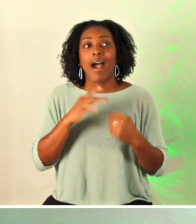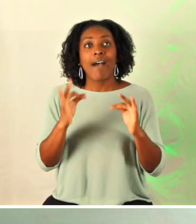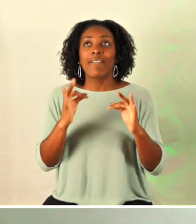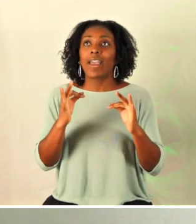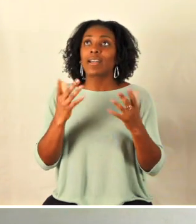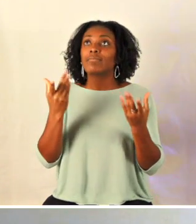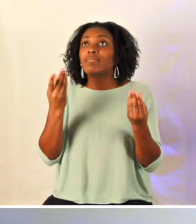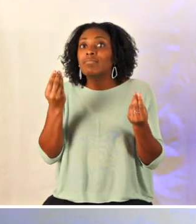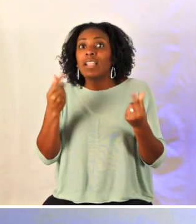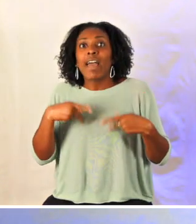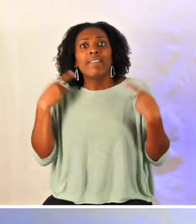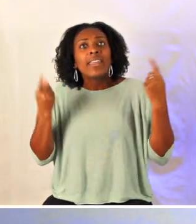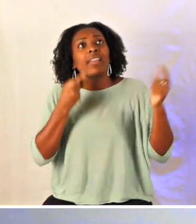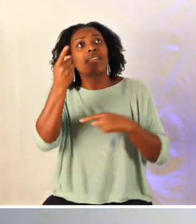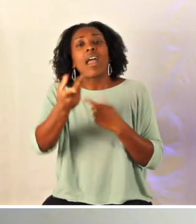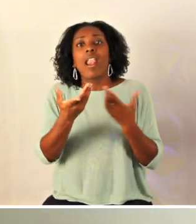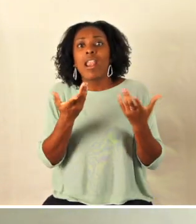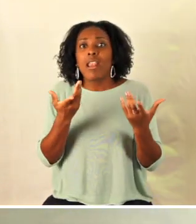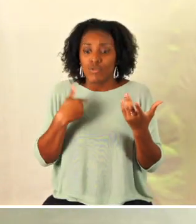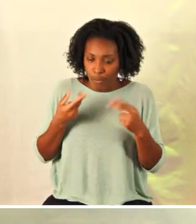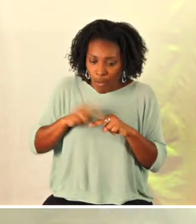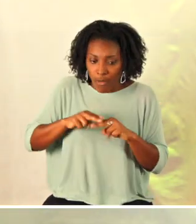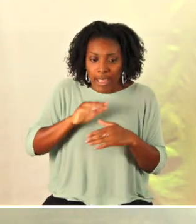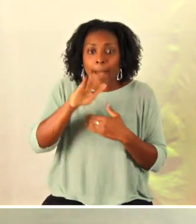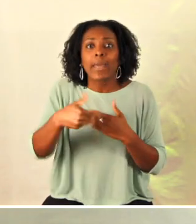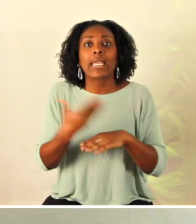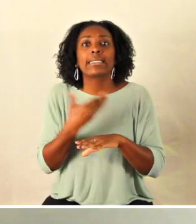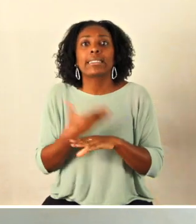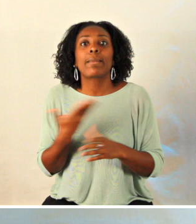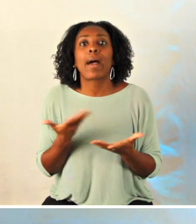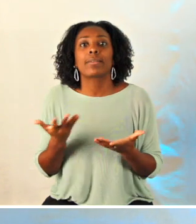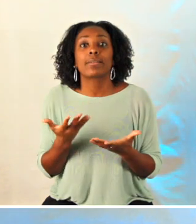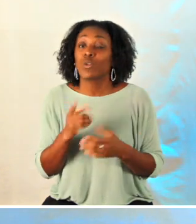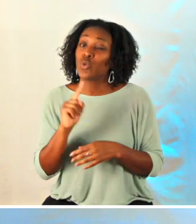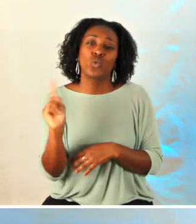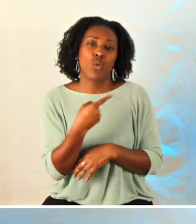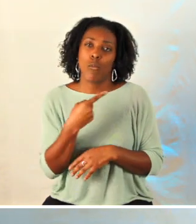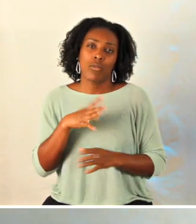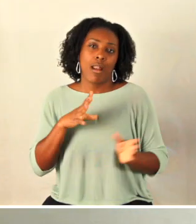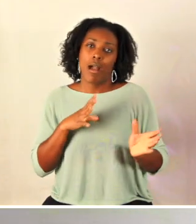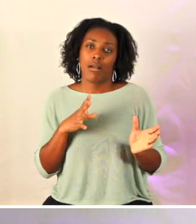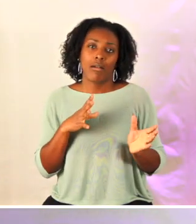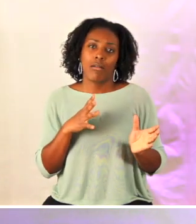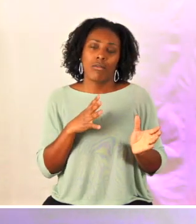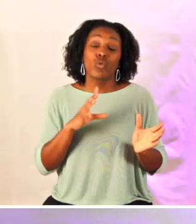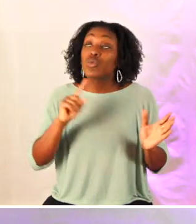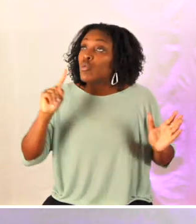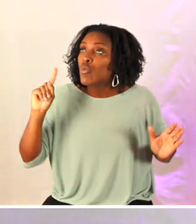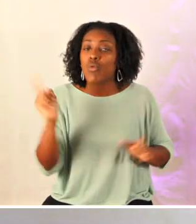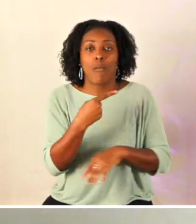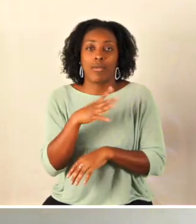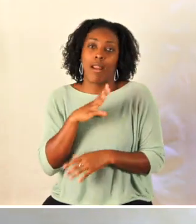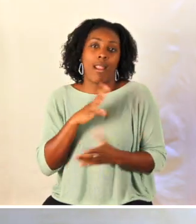nous dit les Écritures, et le désir, de savoir qu'est-ce qu'il y a après la mort. Et tout le monde se pose les mêmes questions. Dans